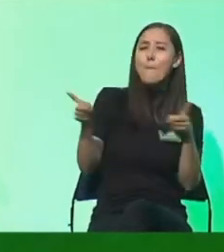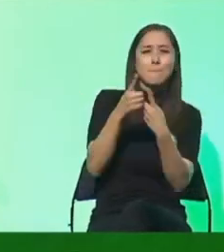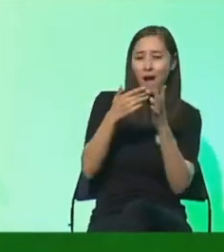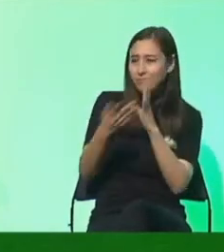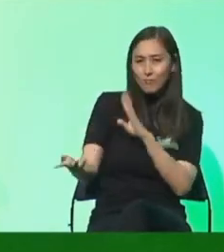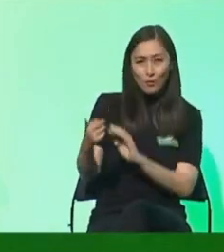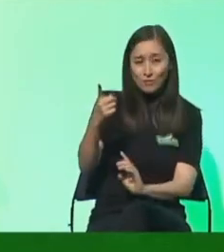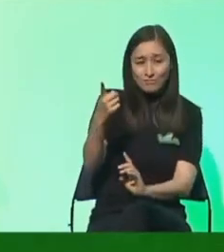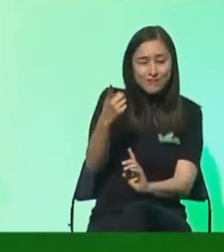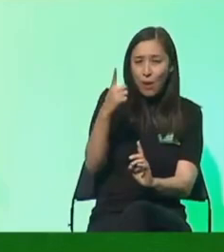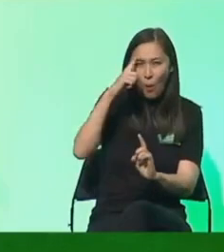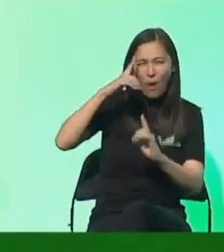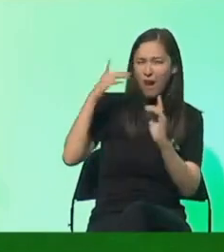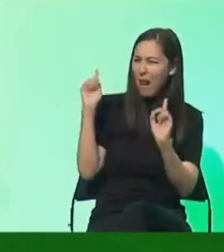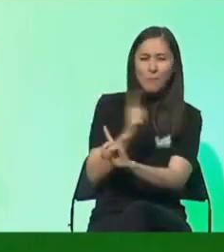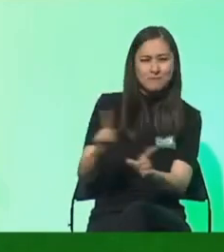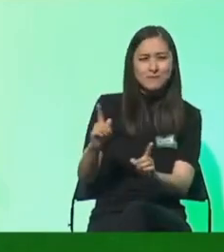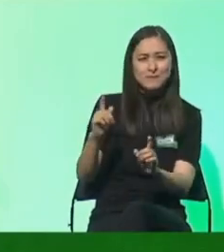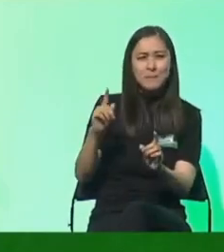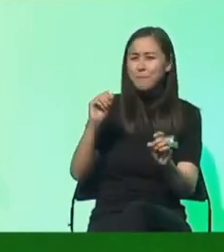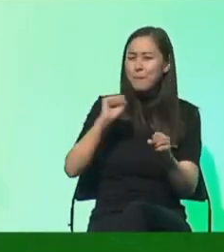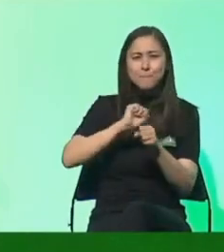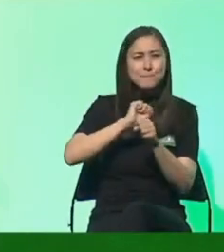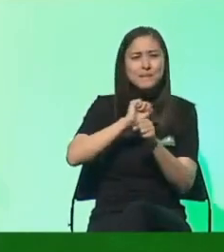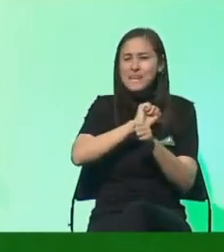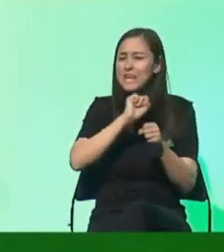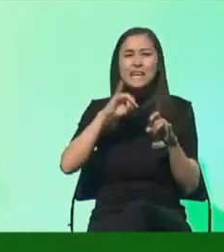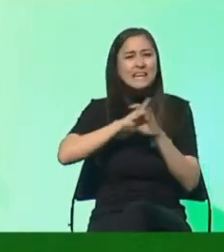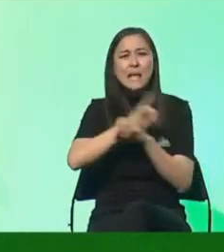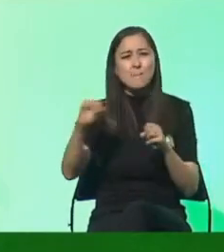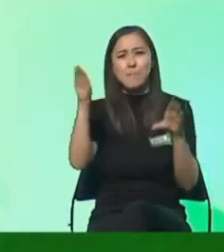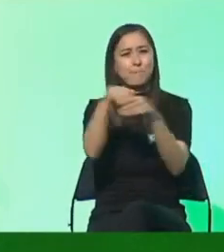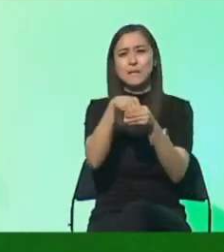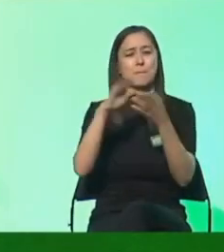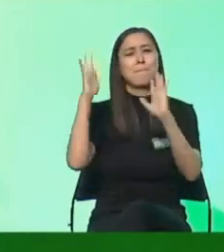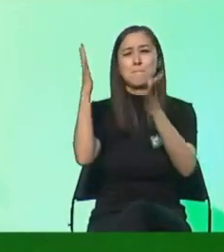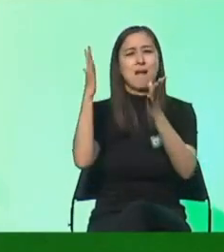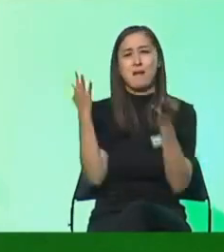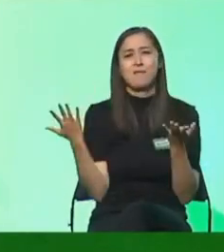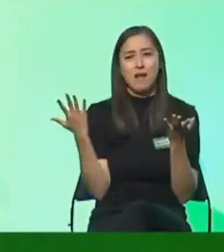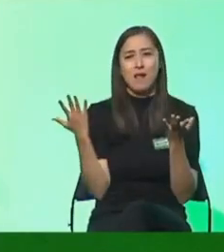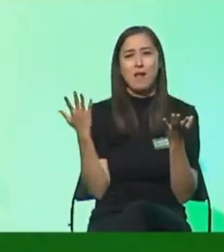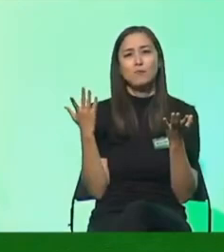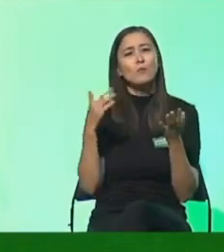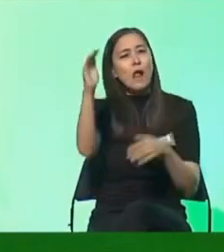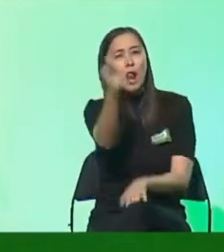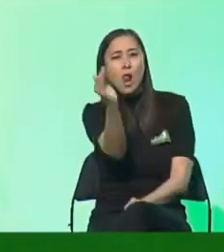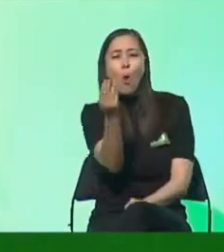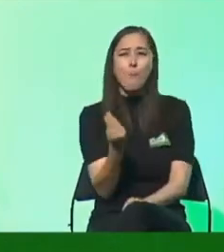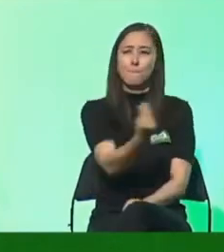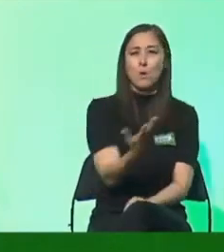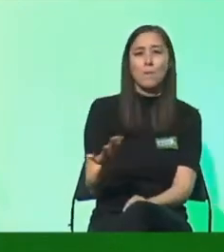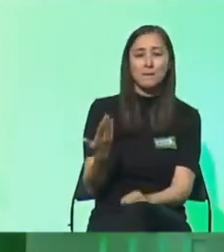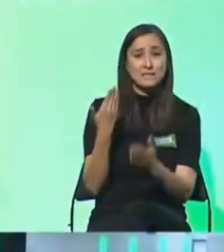Idee, dass Beifall eine angemessene Entlohnung und gute Arbeitsbedingungen ersetzen würde. Und